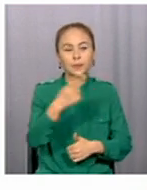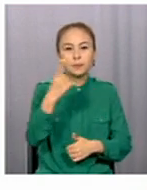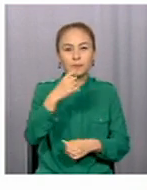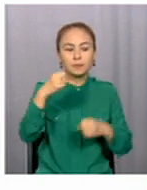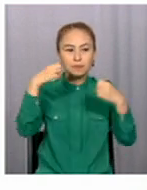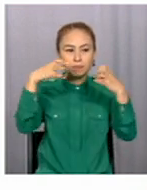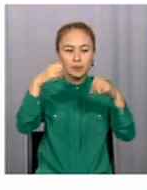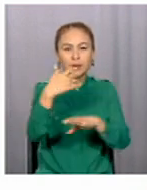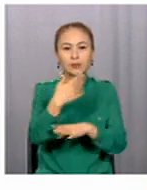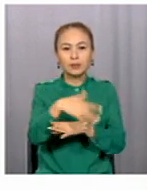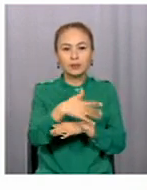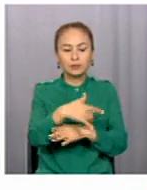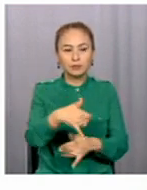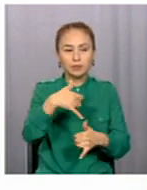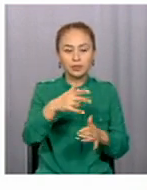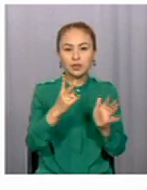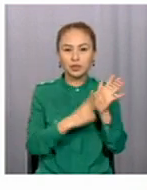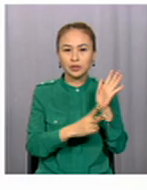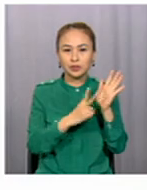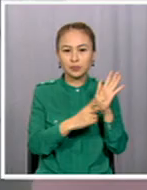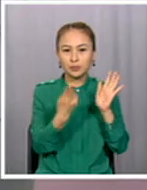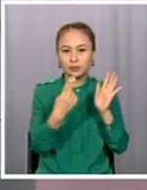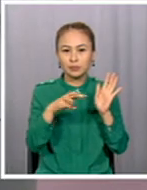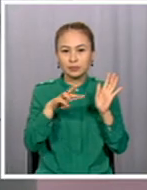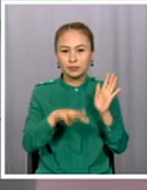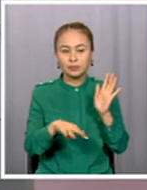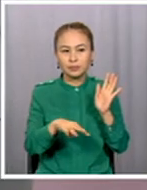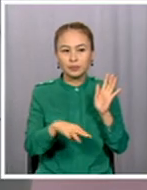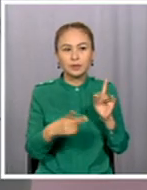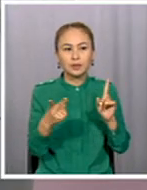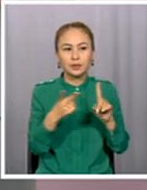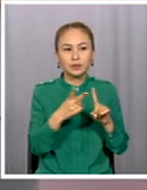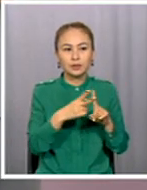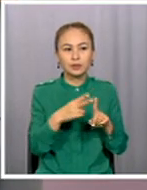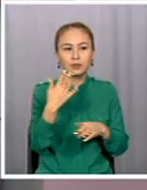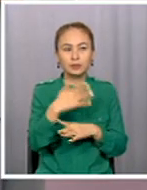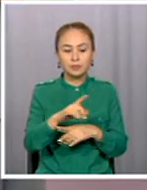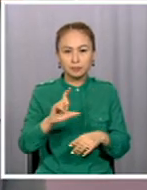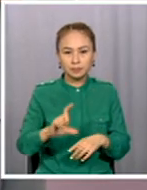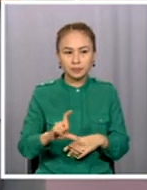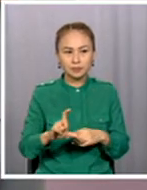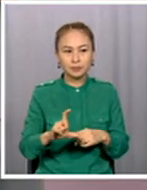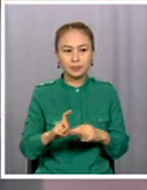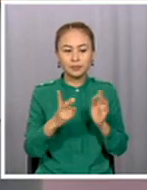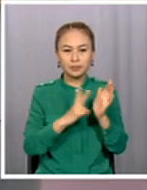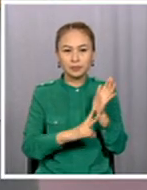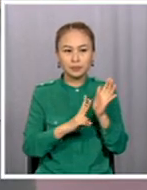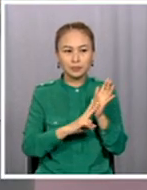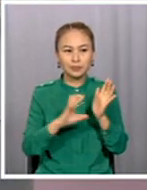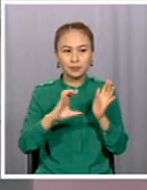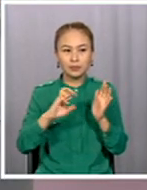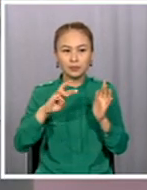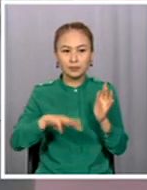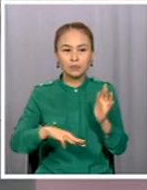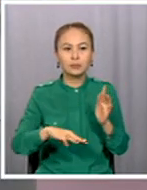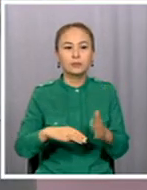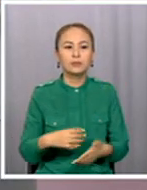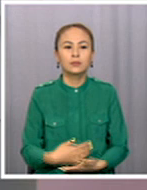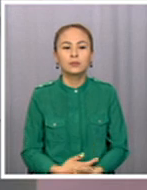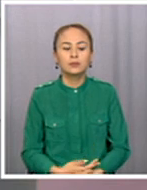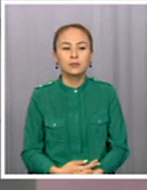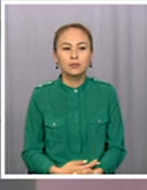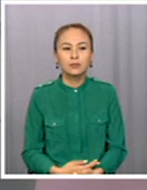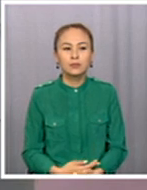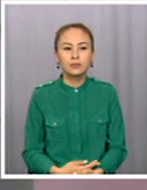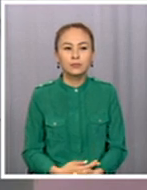шамының биіктігі 70 дециметрге тең екен. Екінші дала шамының биіктігі 70 сантиметр екен. Енді